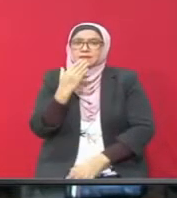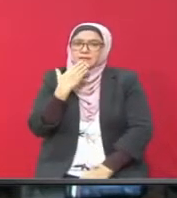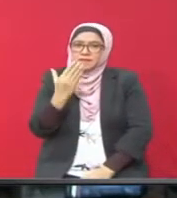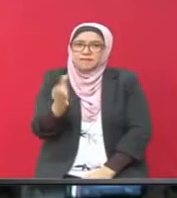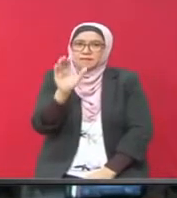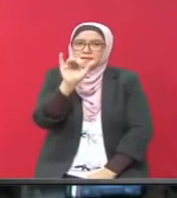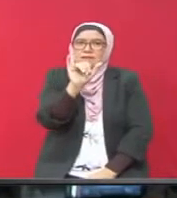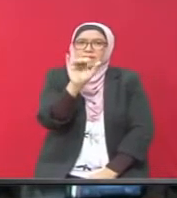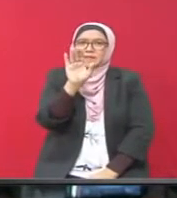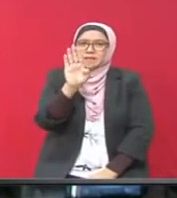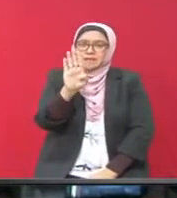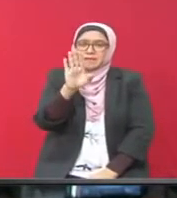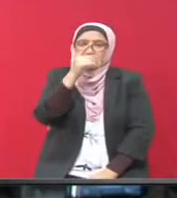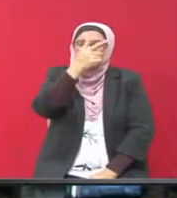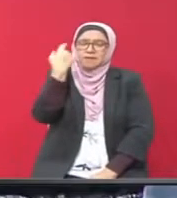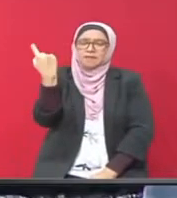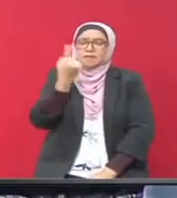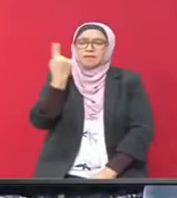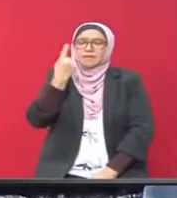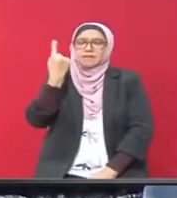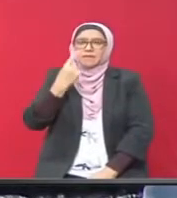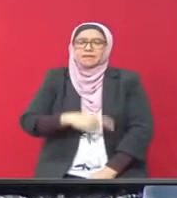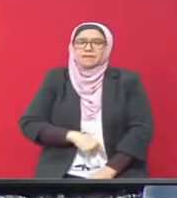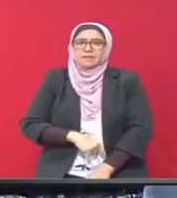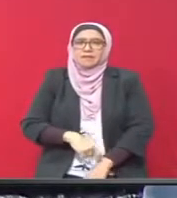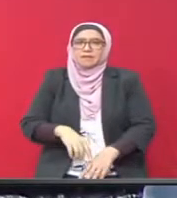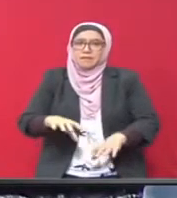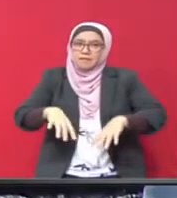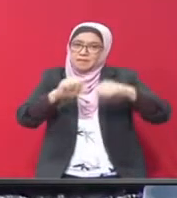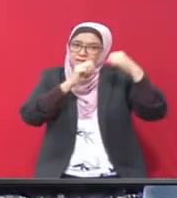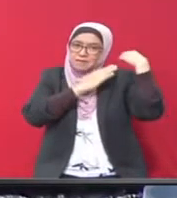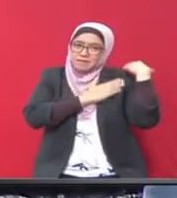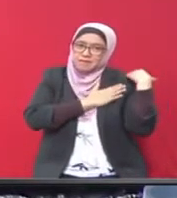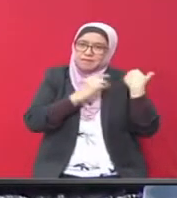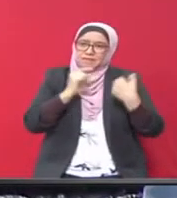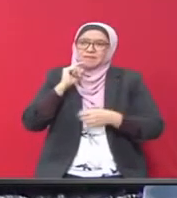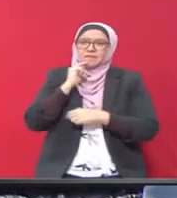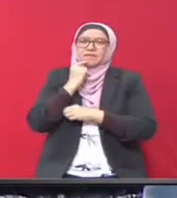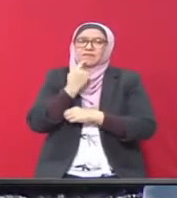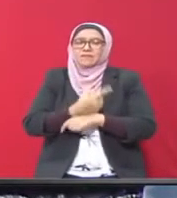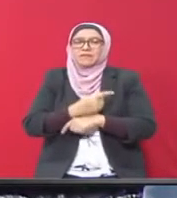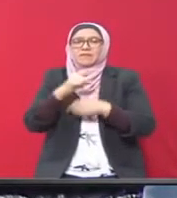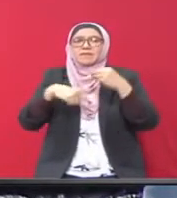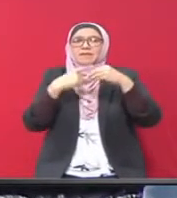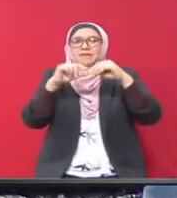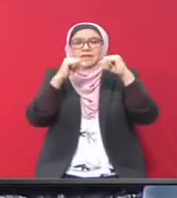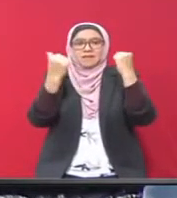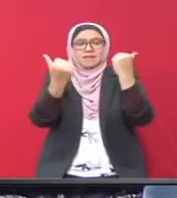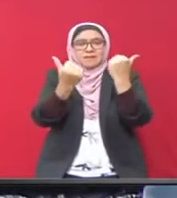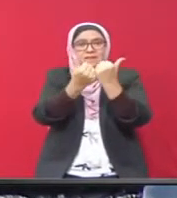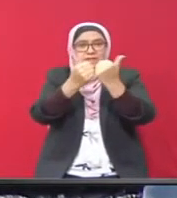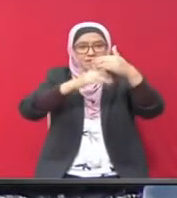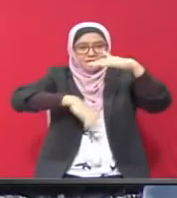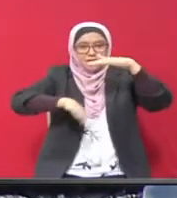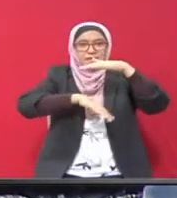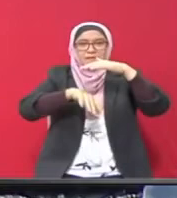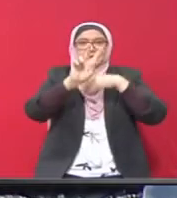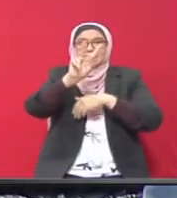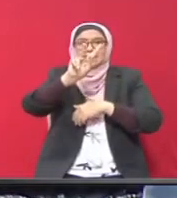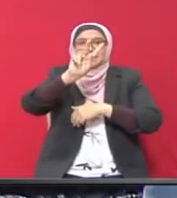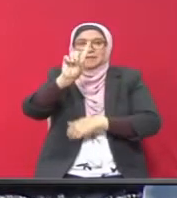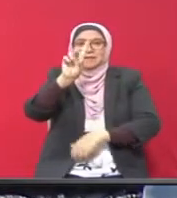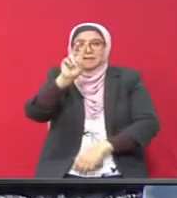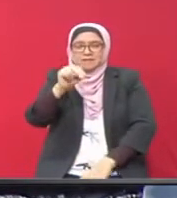cranes Sunsilk mengambil bra terhadap Regency pengamatan dibawa Kementerian Dalam Negeri untukmu tahuan yang mau